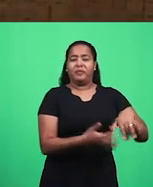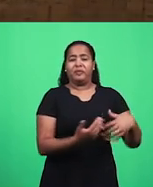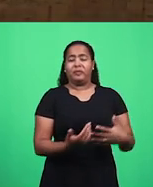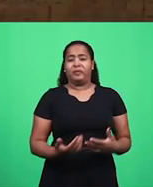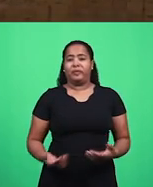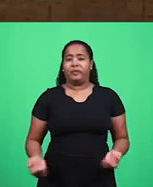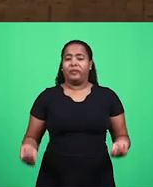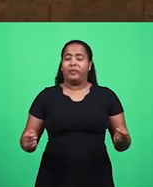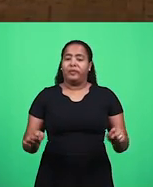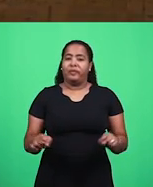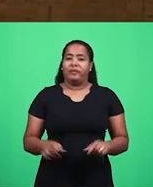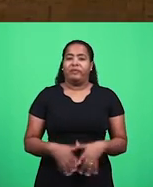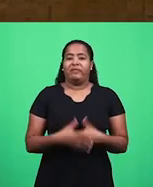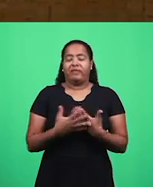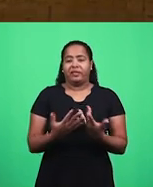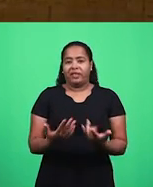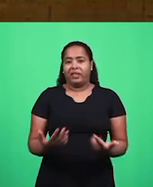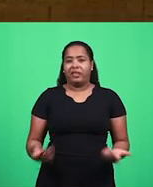церкви.